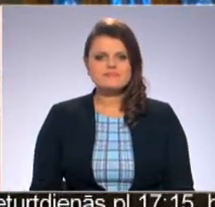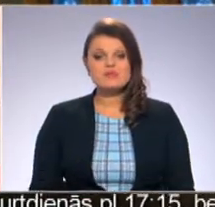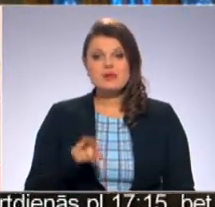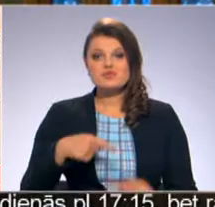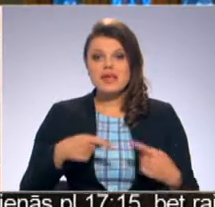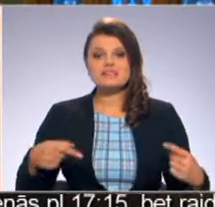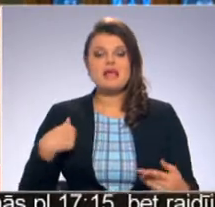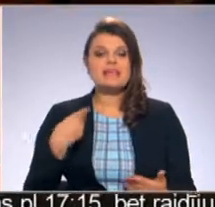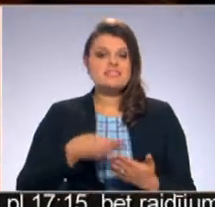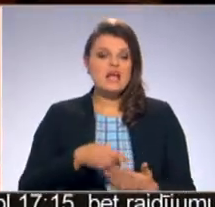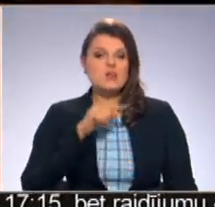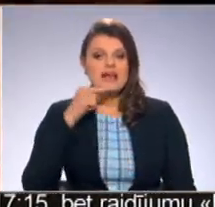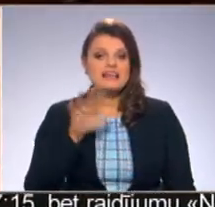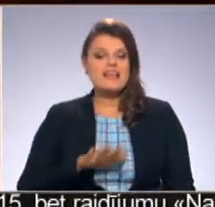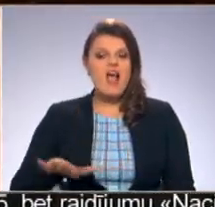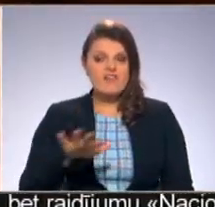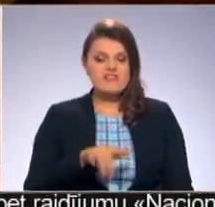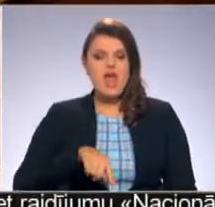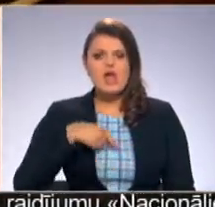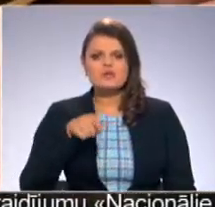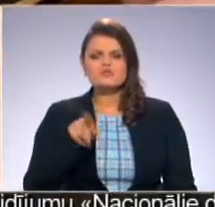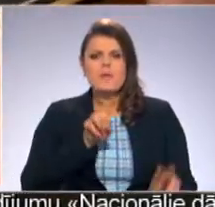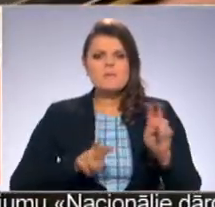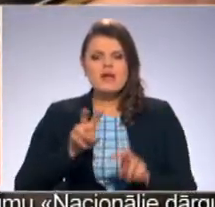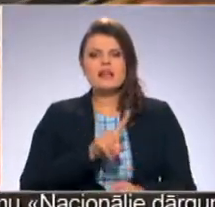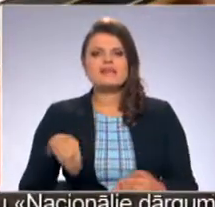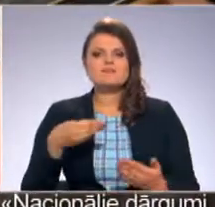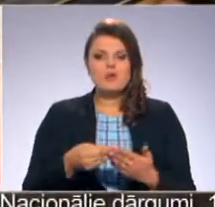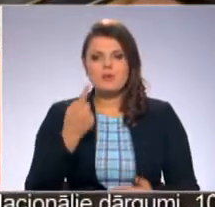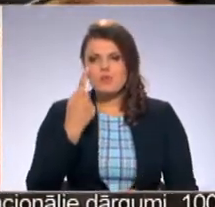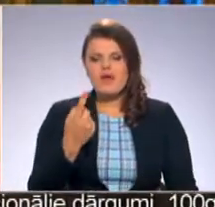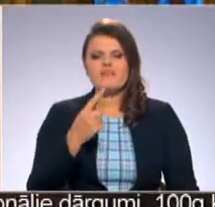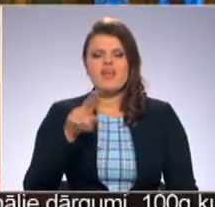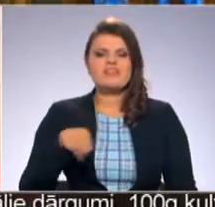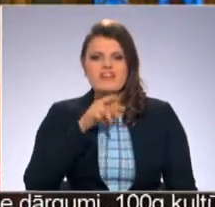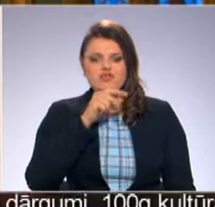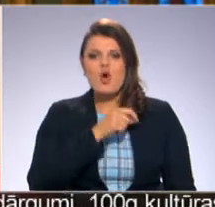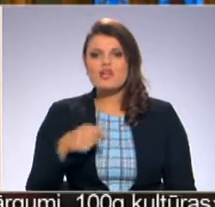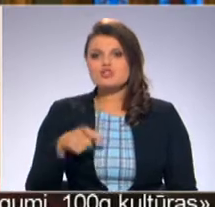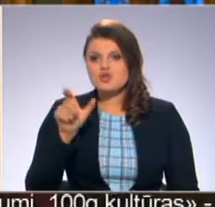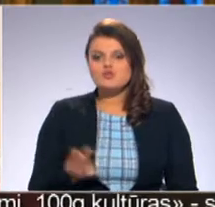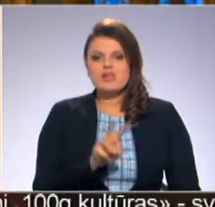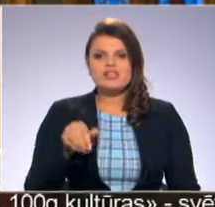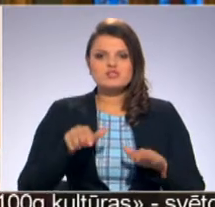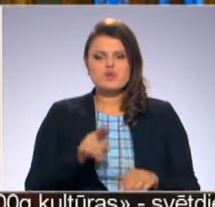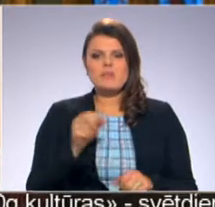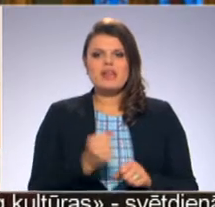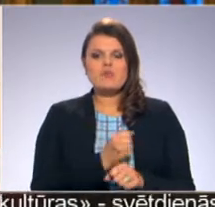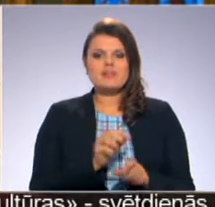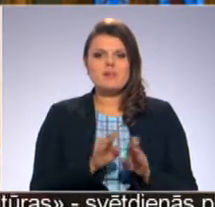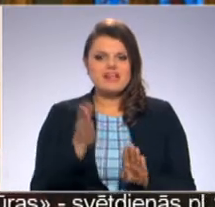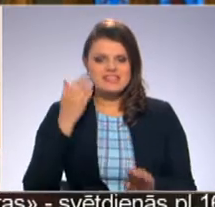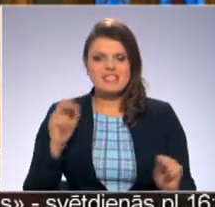Šo instrumentu es iegādājos Krievijā. Ilgi to mediju līdz nopirku no viena Dienvidkorejas studenta, kurš nolēma nenodarboties ar